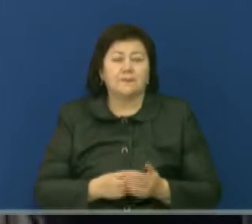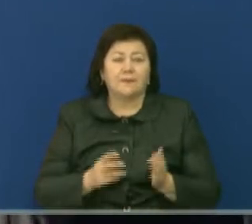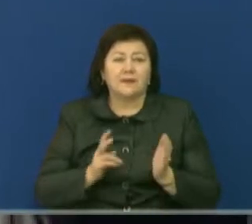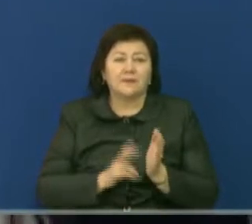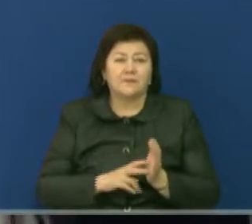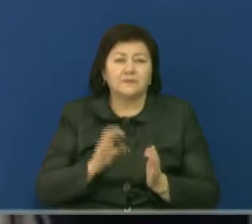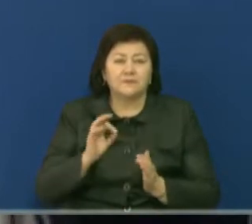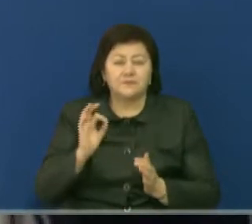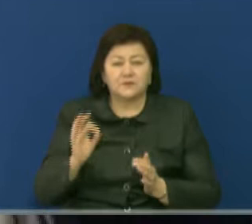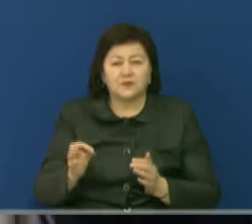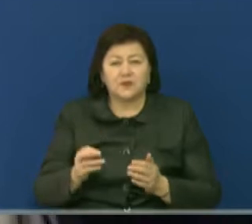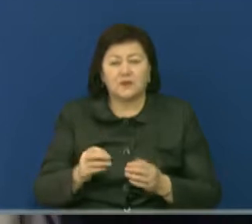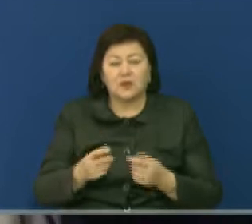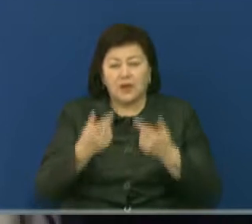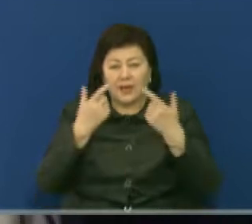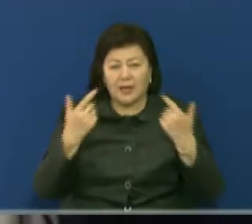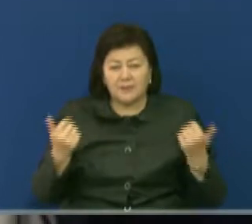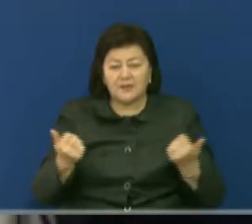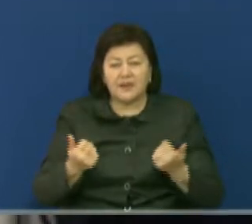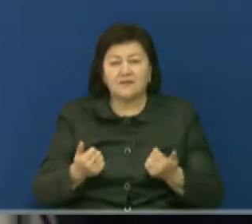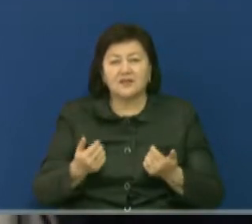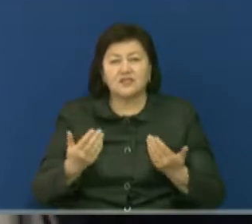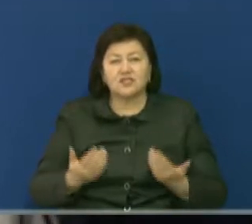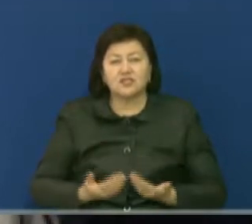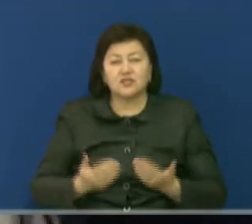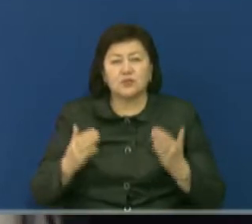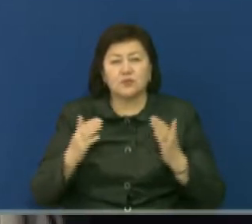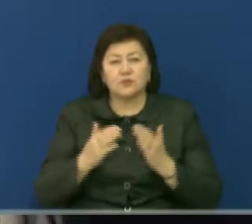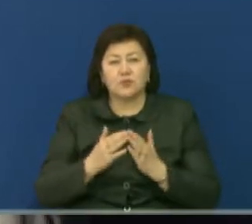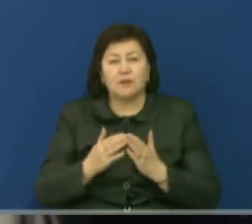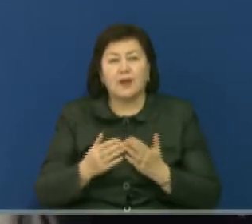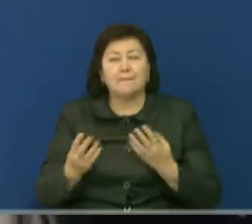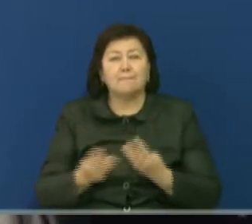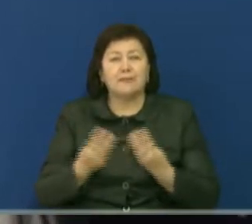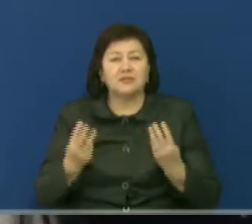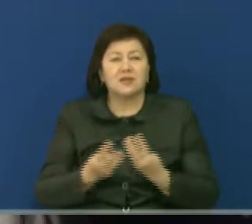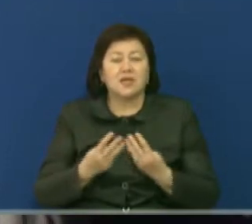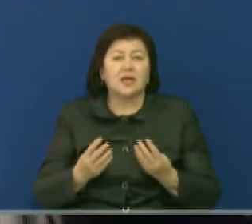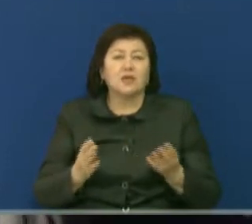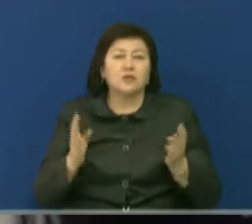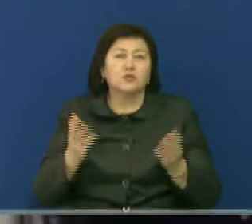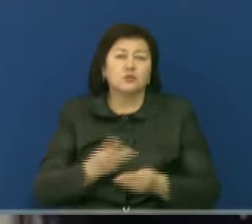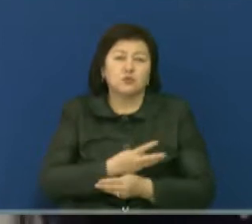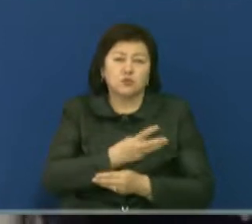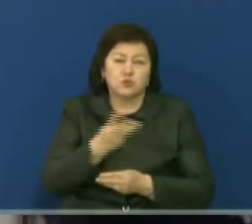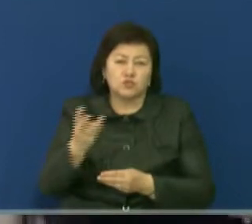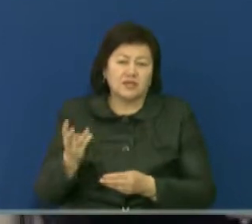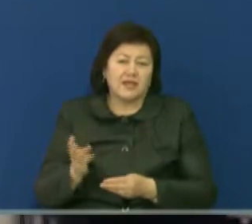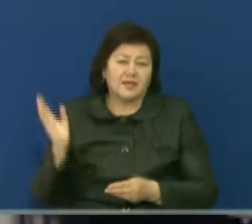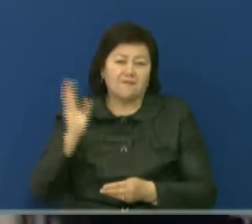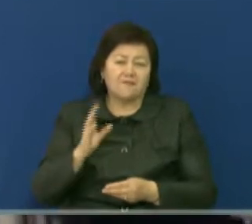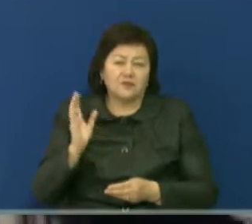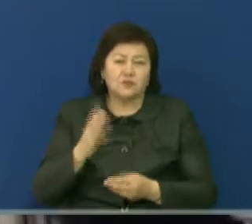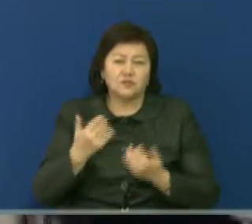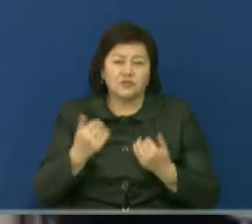Лесхоз объявлена ликвидация пожара в жилой зоне и хозпостройках. Тушение в лесной зоне продолжается. По результатам облета открытого горения